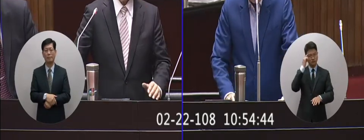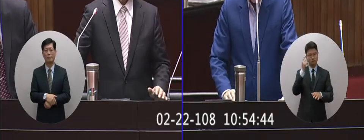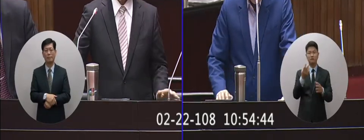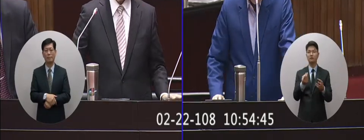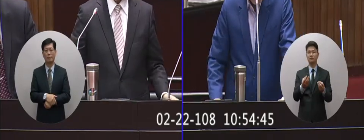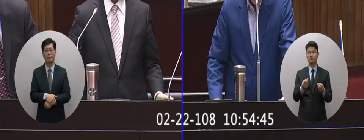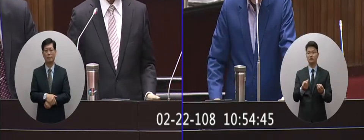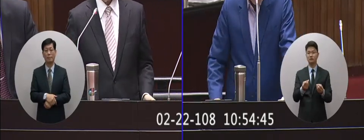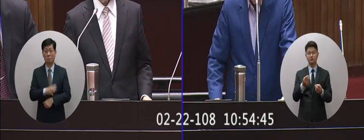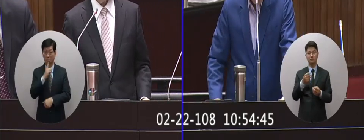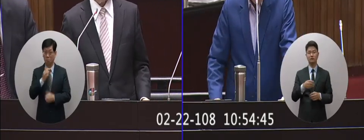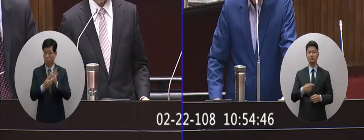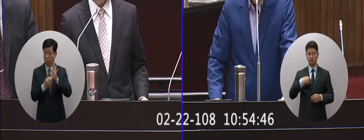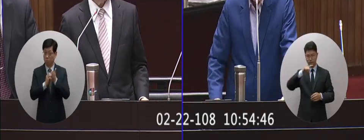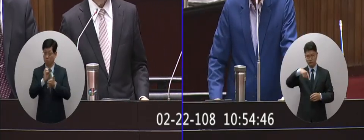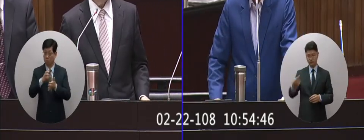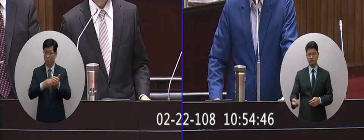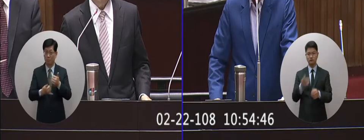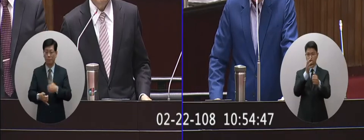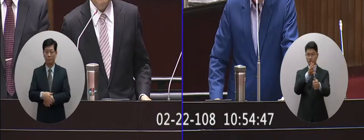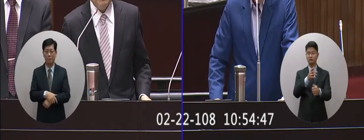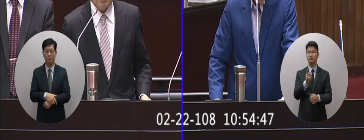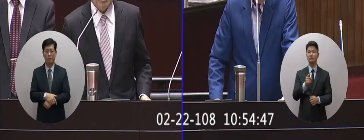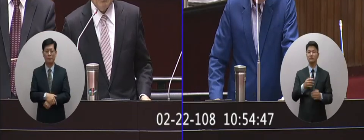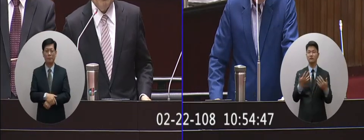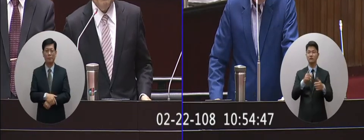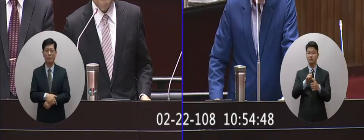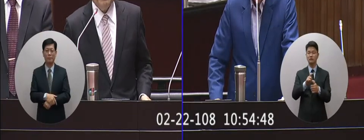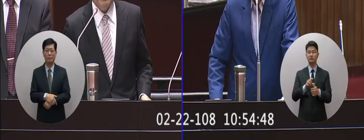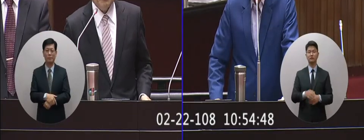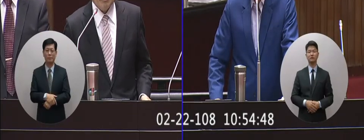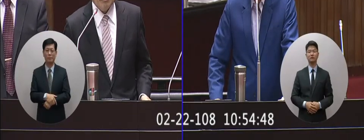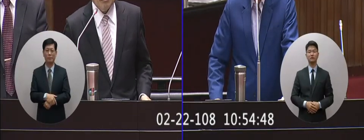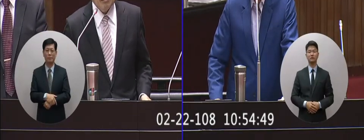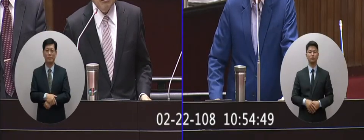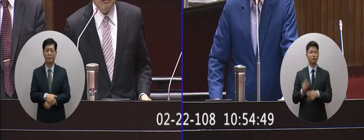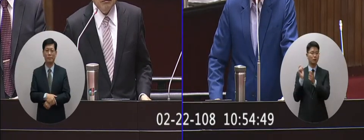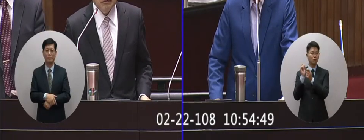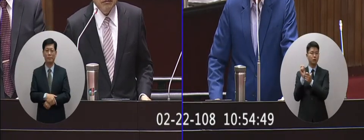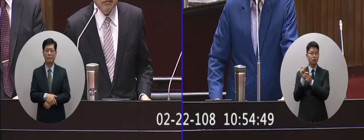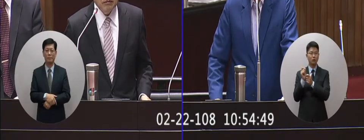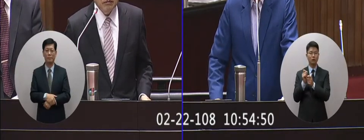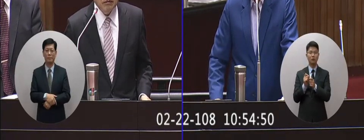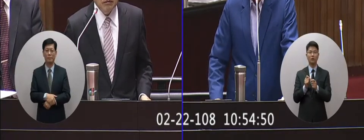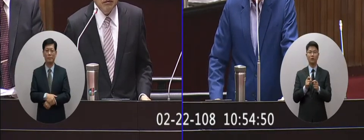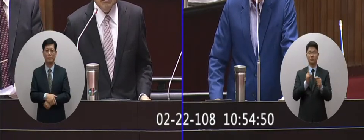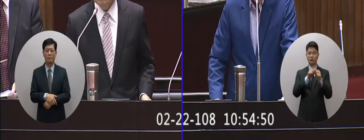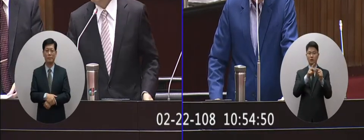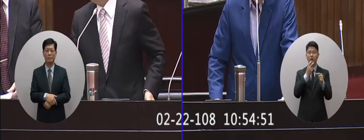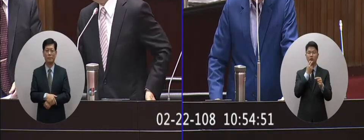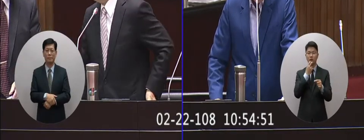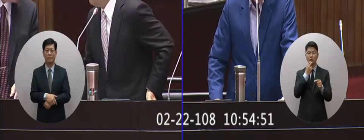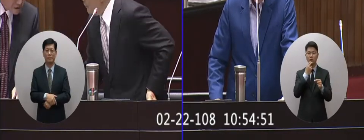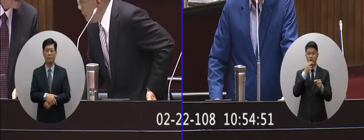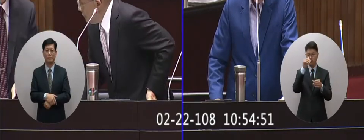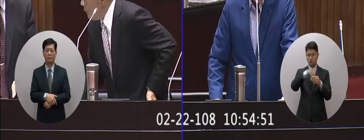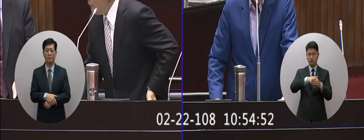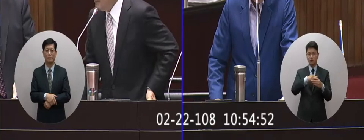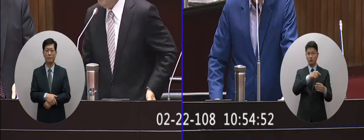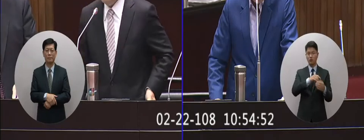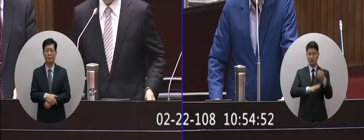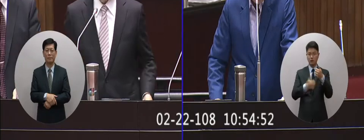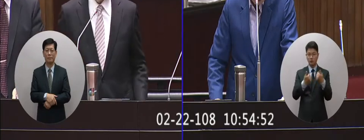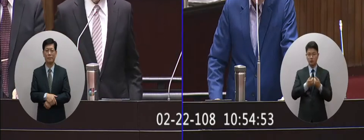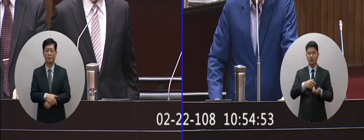我是不是跟 我现在请教下面一个问题哈，院长，我们谈最近呢，中选会提到公